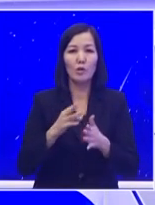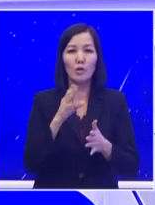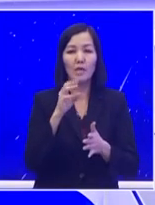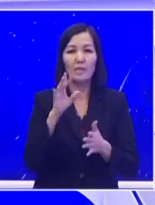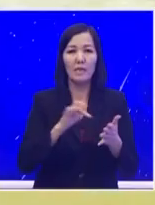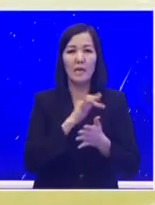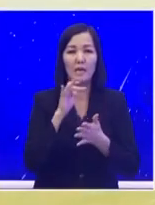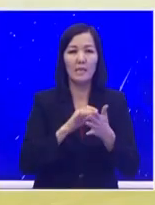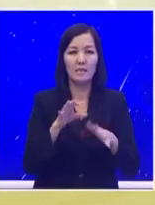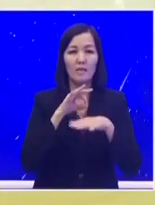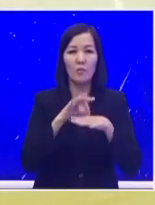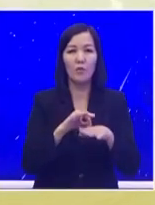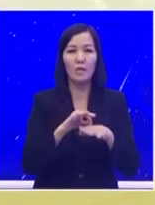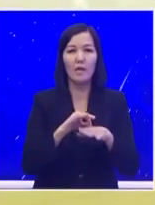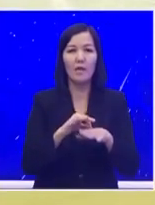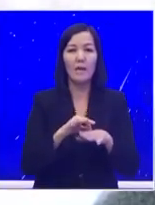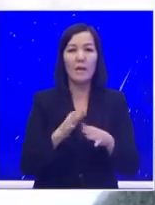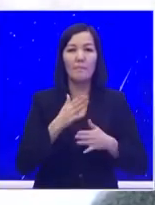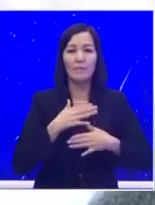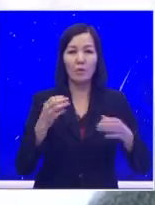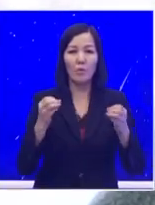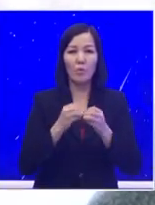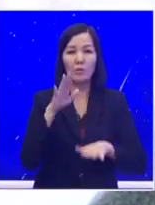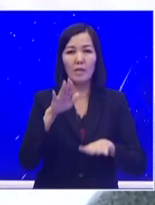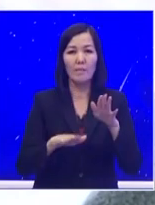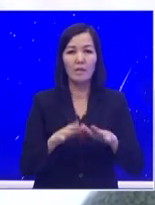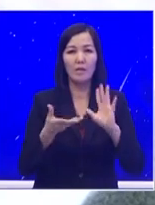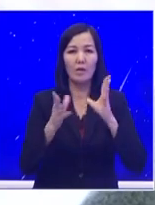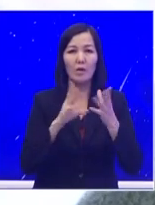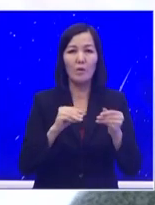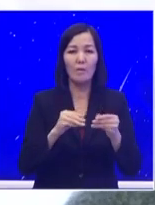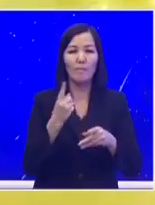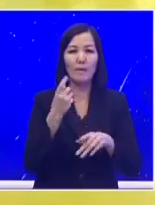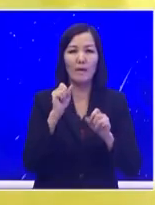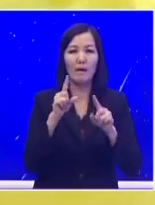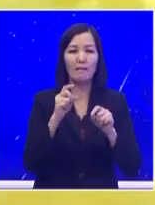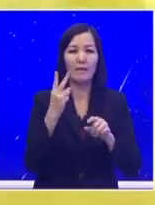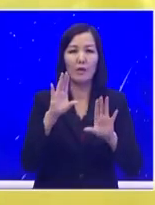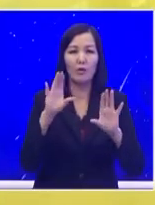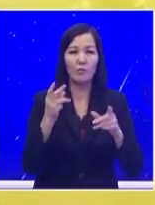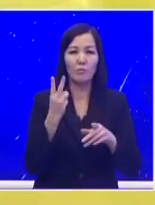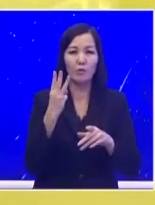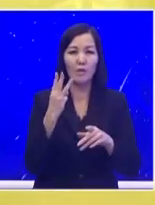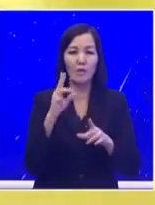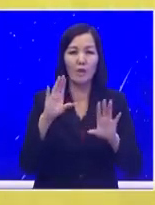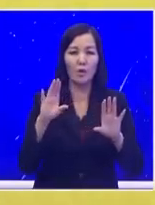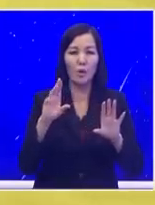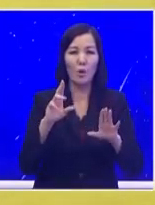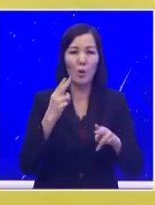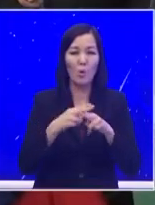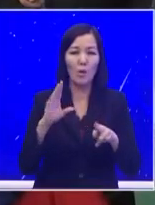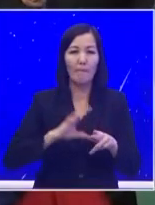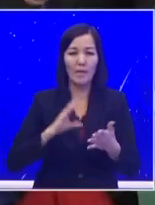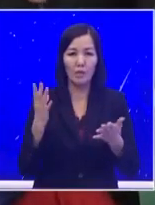Шардара қаласында өтті. Онда жерлестеріміз 10 салмақ дәрежесі бойынша өнер көрсетіп, 1 алтын, 2 күміш және 2 қола медальді жеңіп